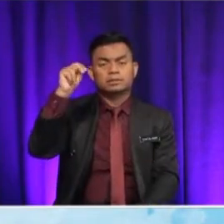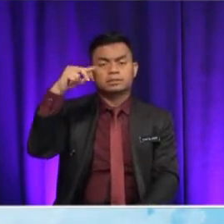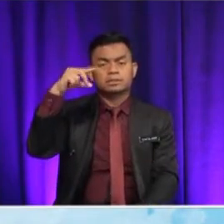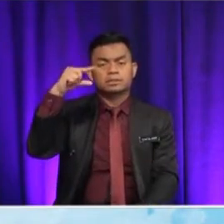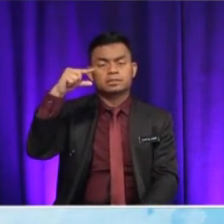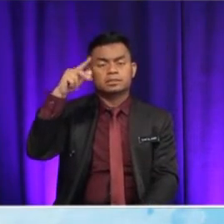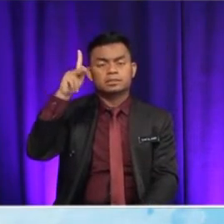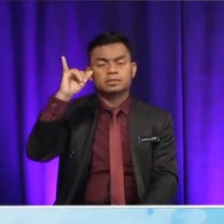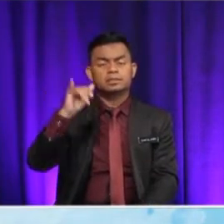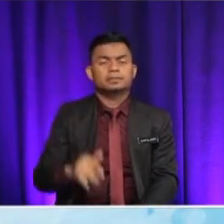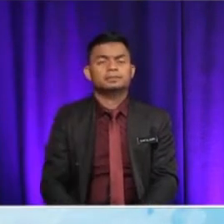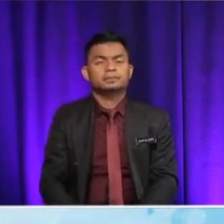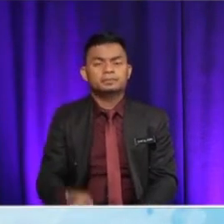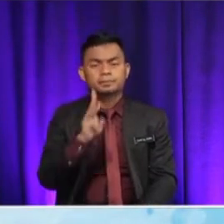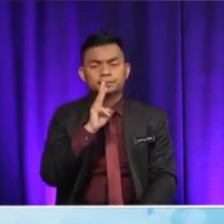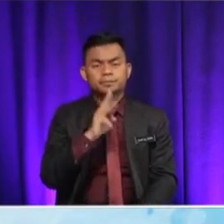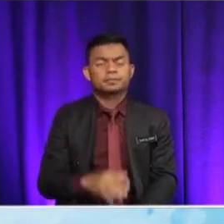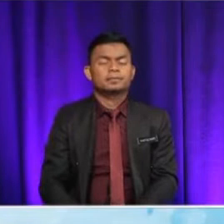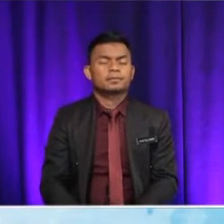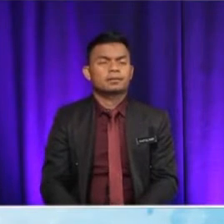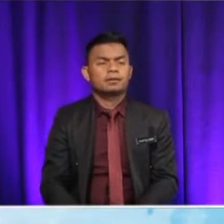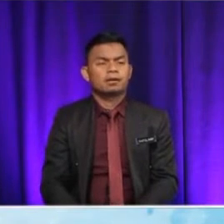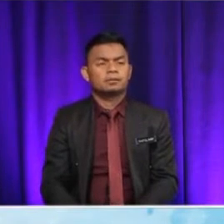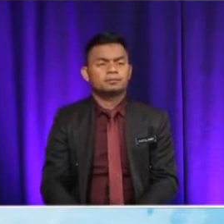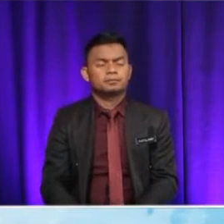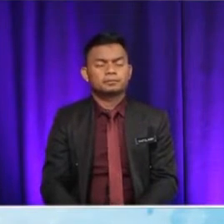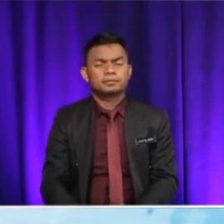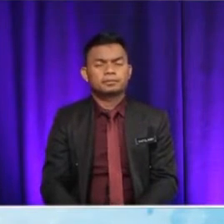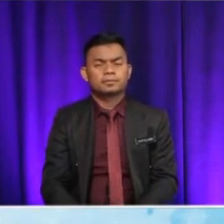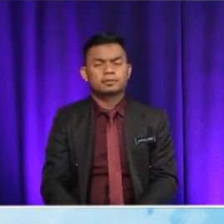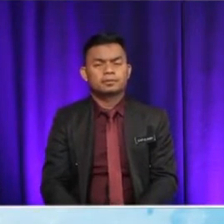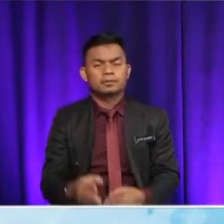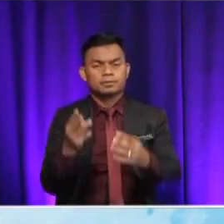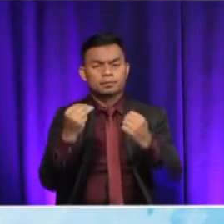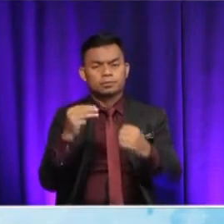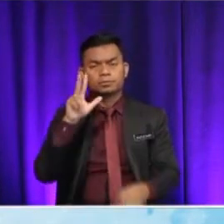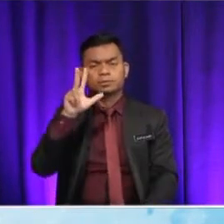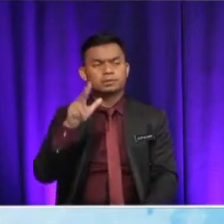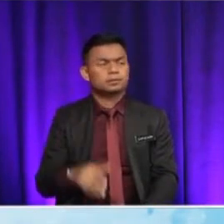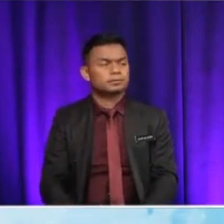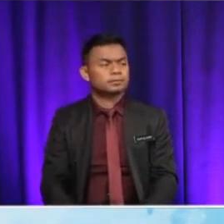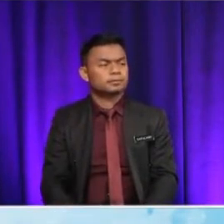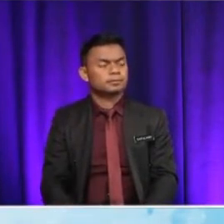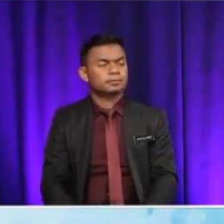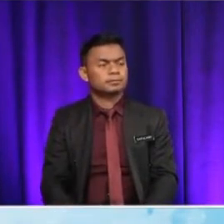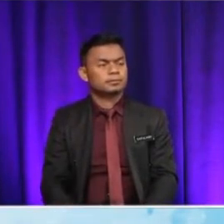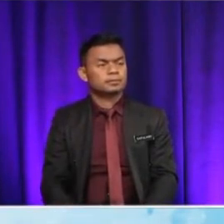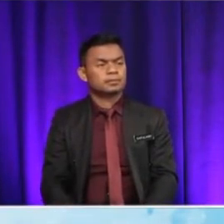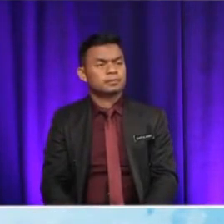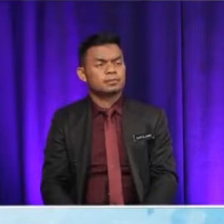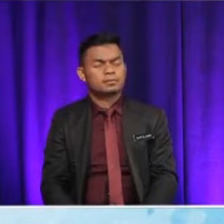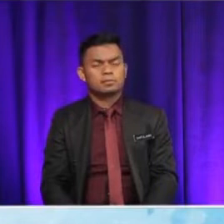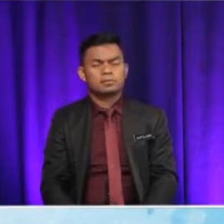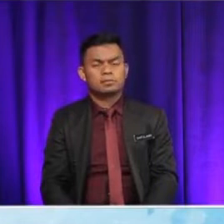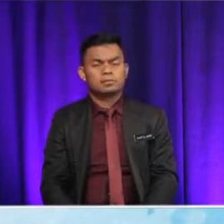nak pakai bekalan air yang macam mana. Okey, lagi sebab dia nak 3. Lagi apa dia? Siapa nak cuba? Tadi Syafiq angkat tangan. Okey, terima kasih Syafiq. Cuba.